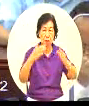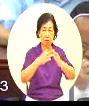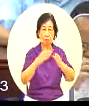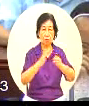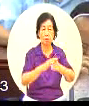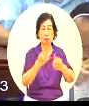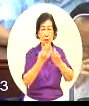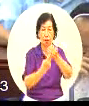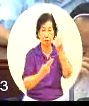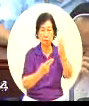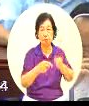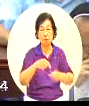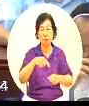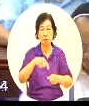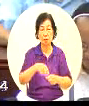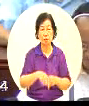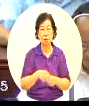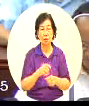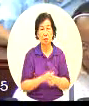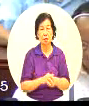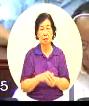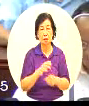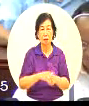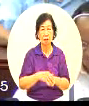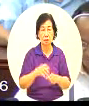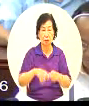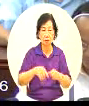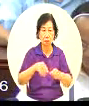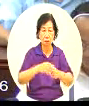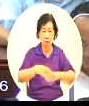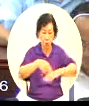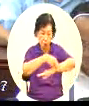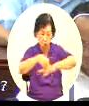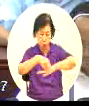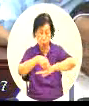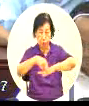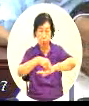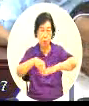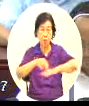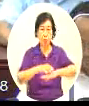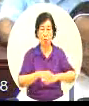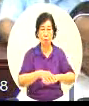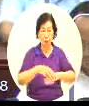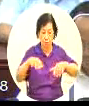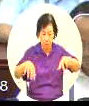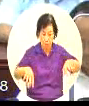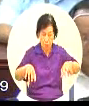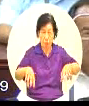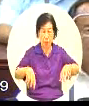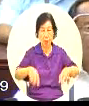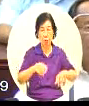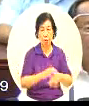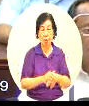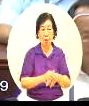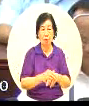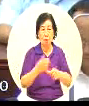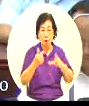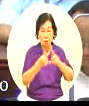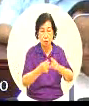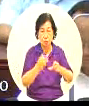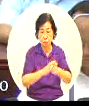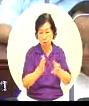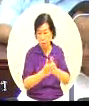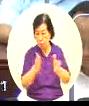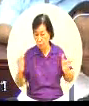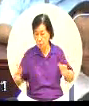阮有一寡勘算的原则，啊，这都伫市县的交界，所以我们勘选的。总共有10处的区段征收区哈、哦，